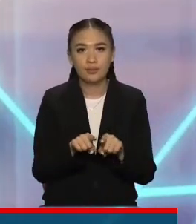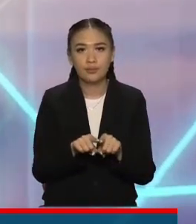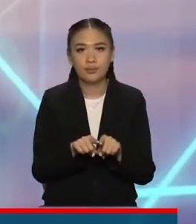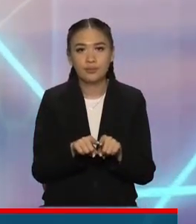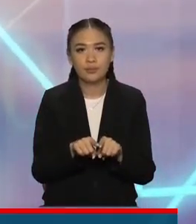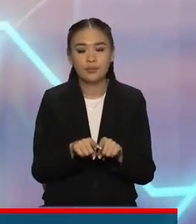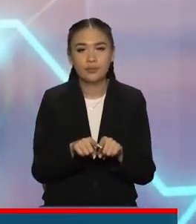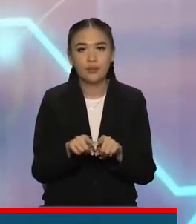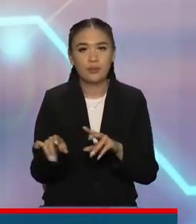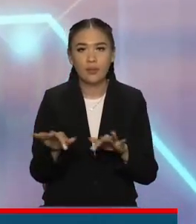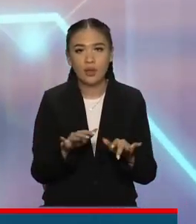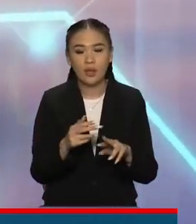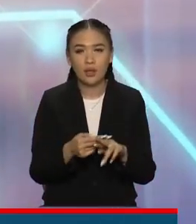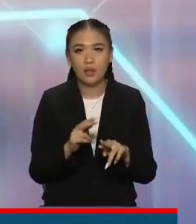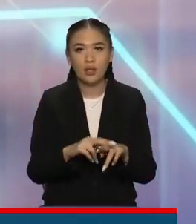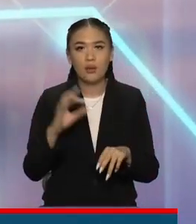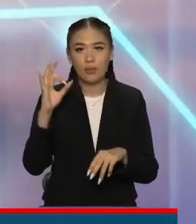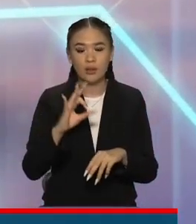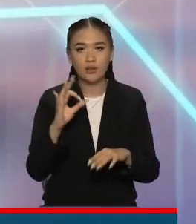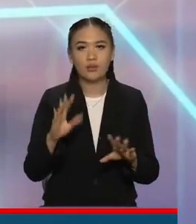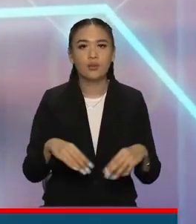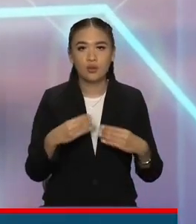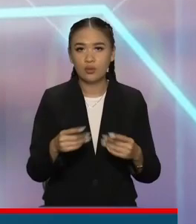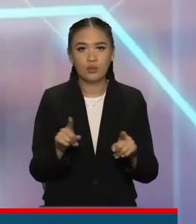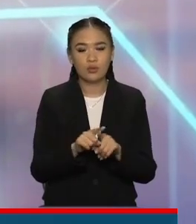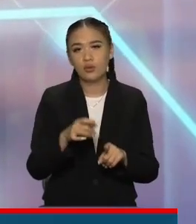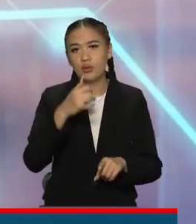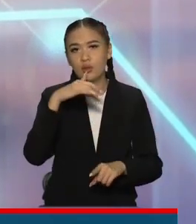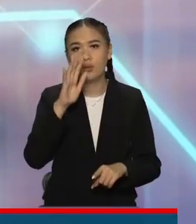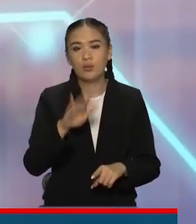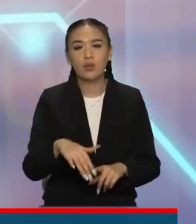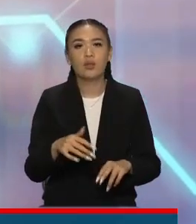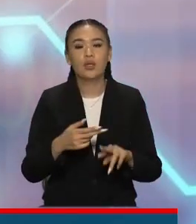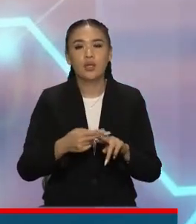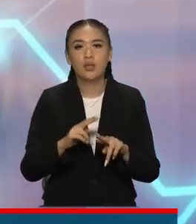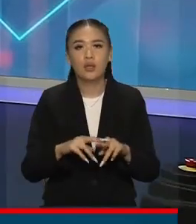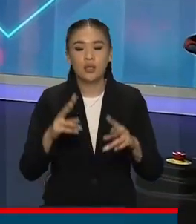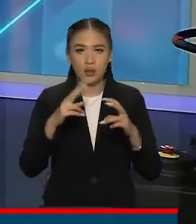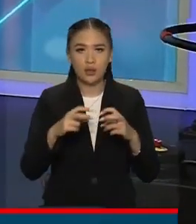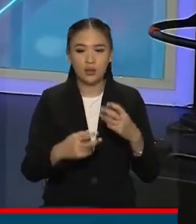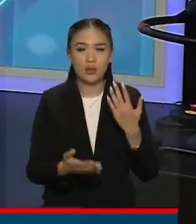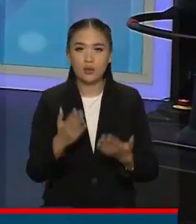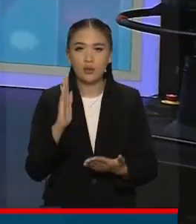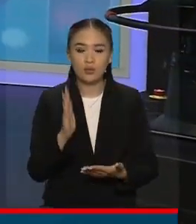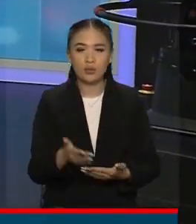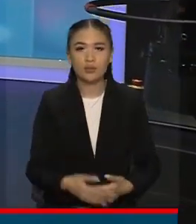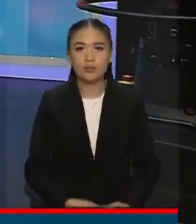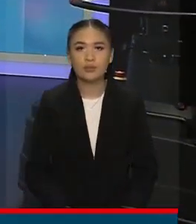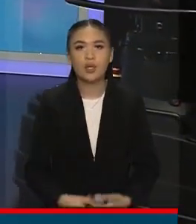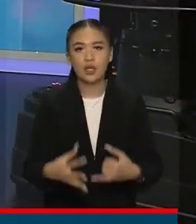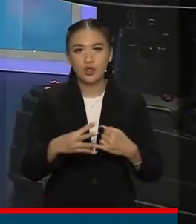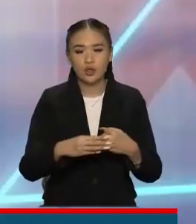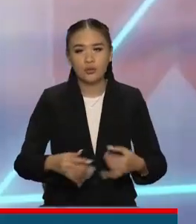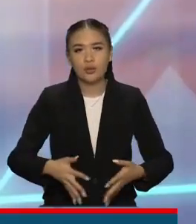инфляцияның қарқынымен ондай пайызбен берілу де мүмкін емес. Енді соның бір жолын қарастырылатын шығар. Еліміз бай, жеріміз кең